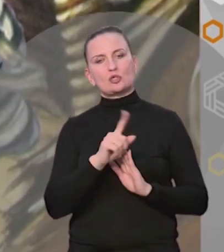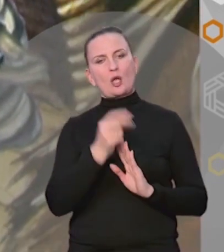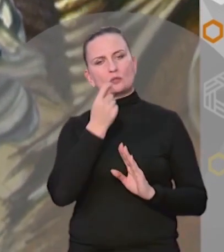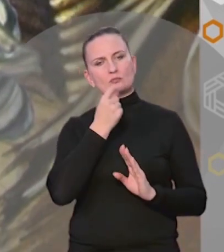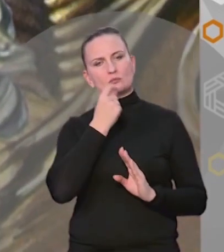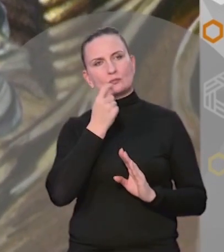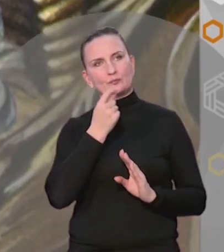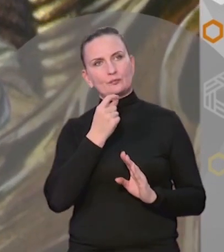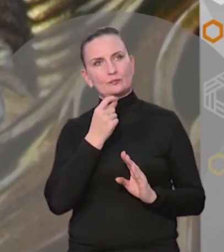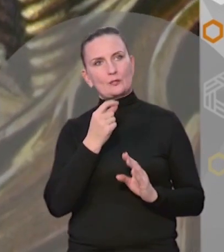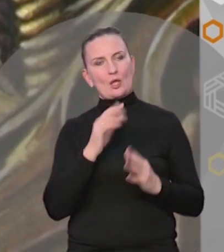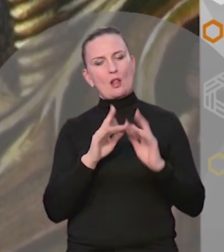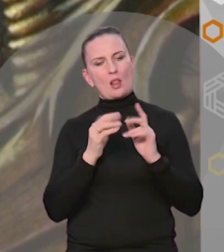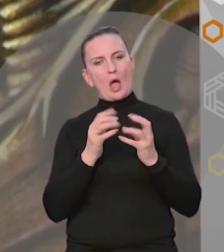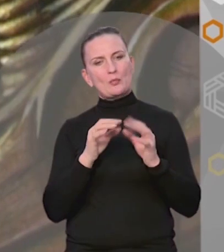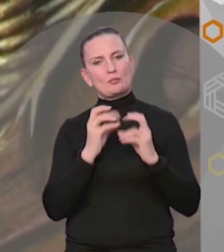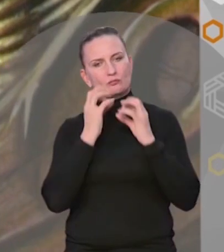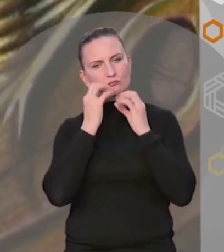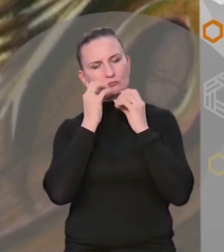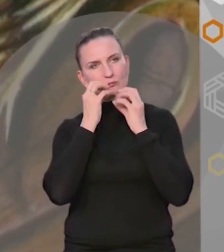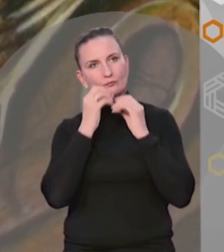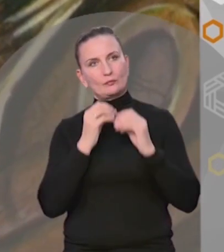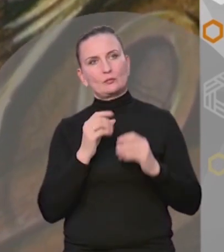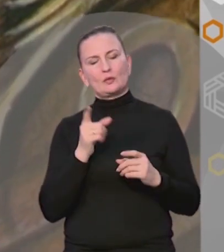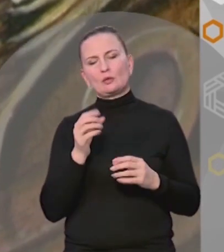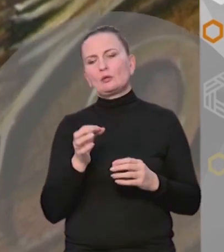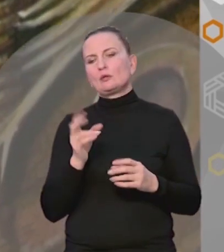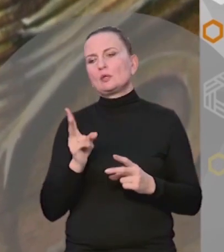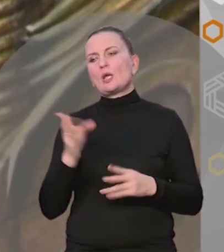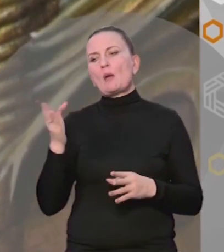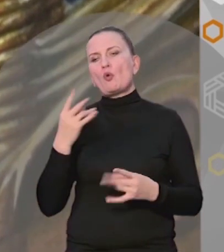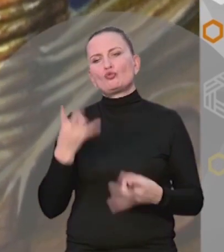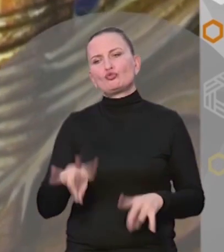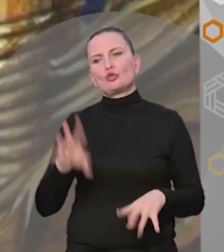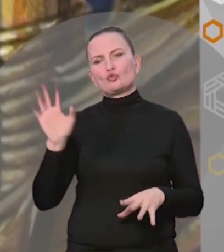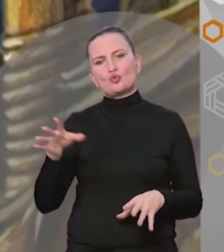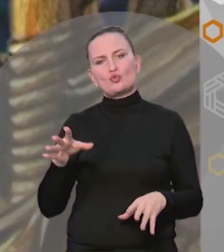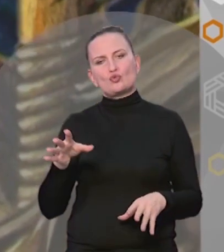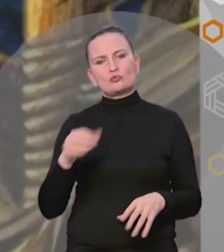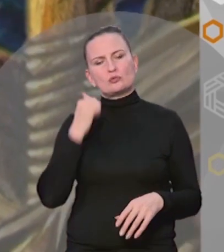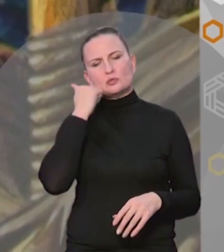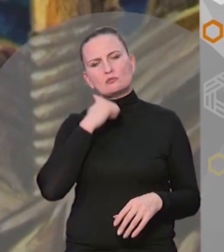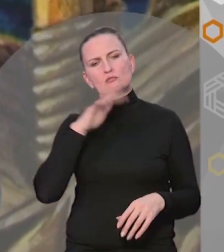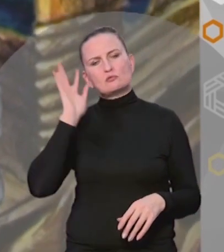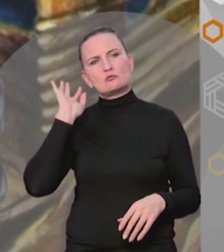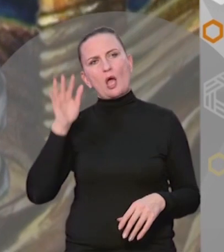его жевать, ловко перебирая лапками. Никому не нужный,